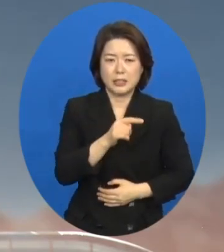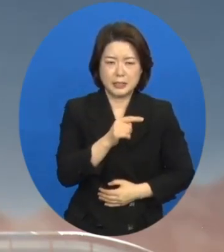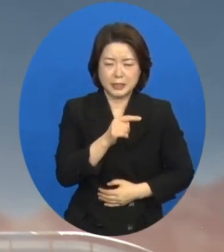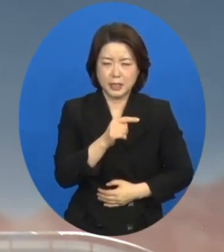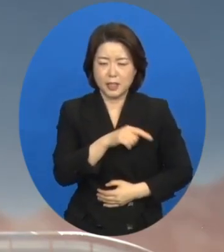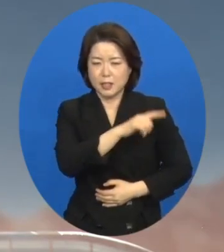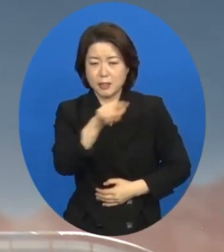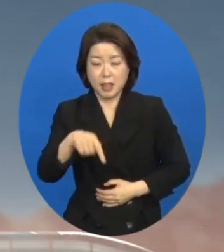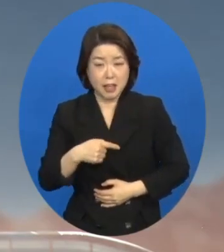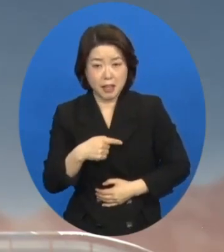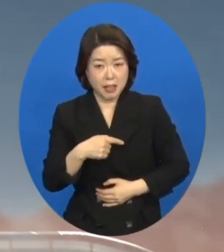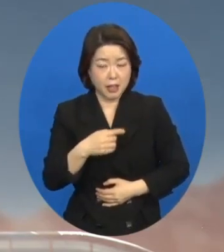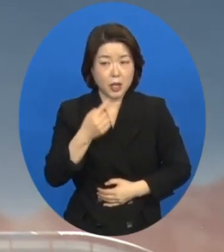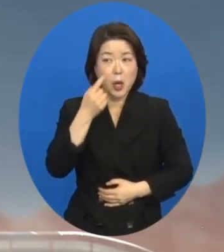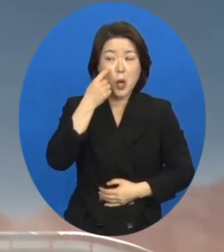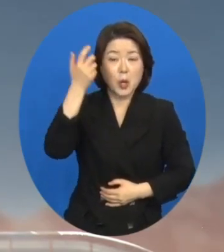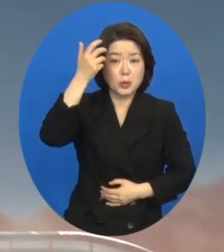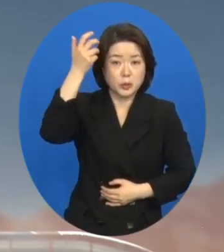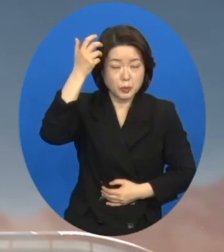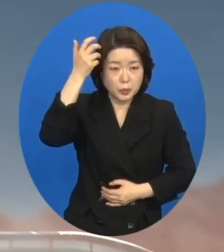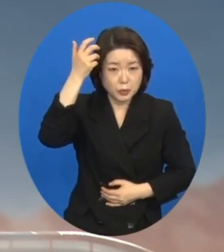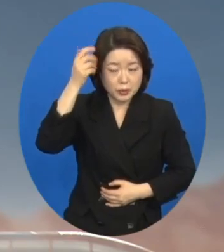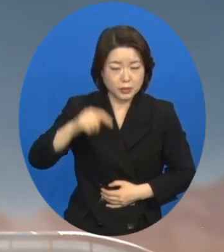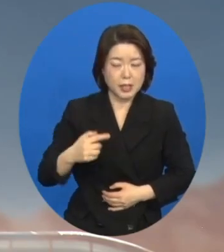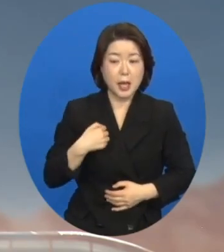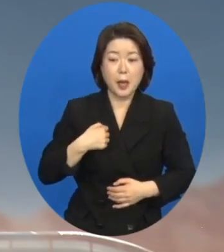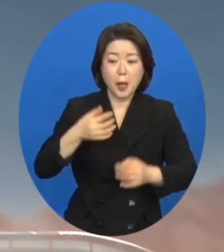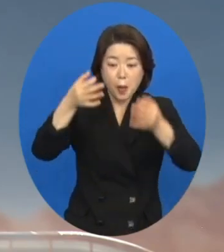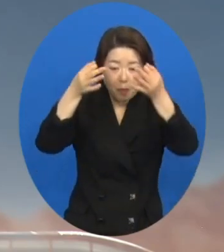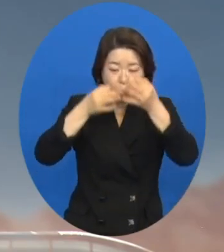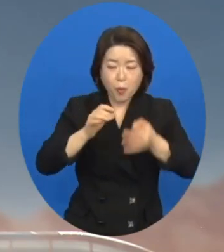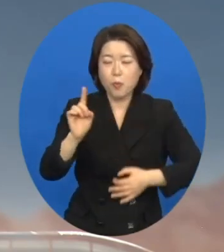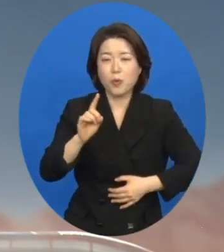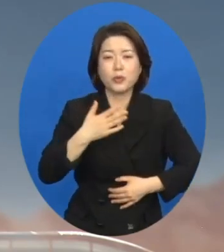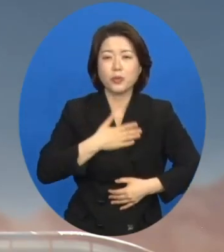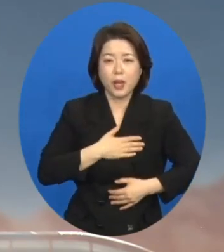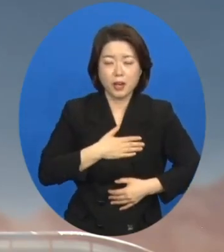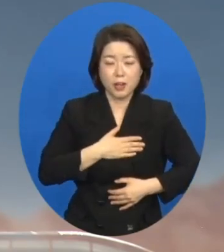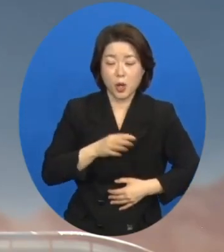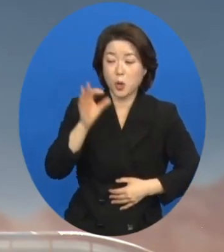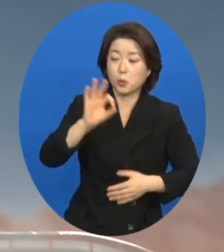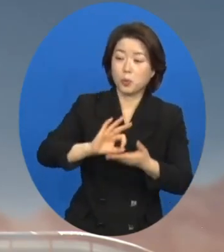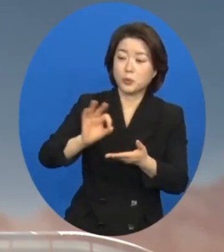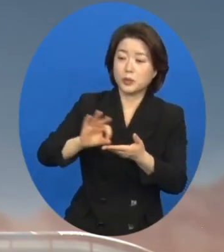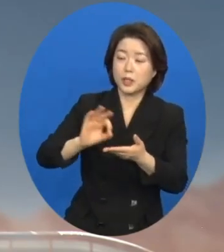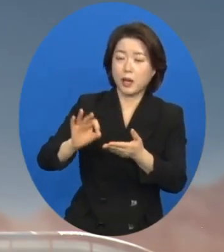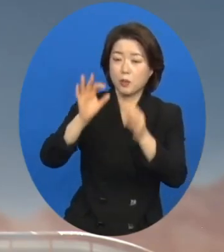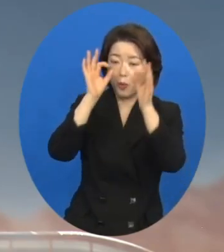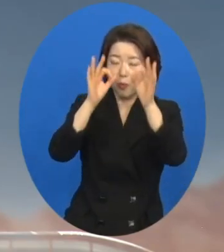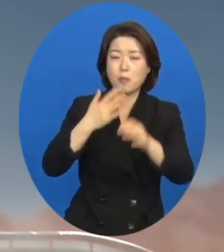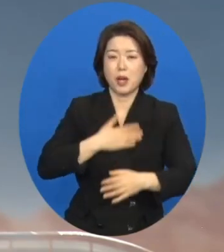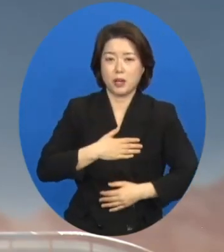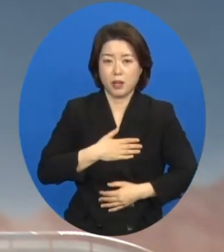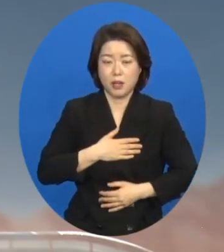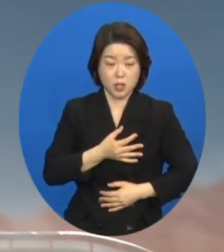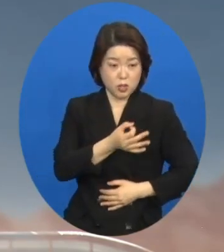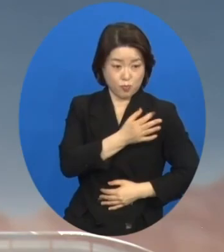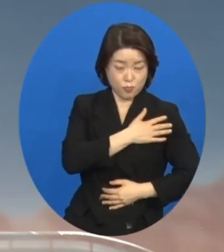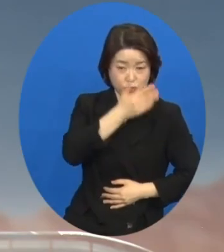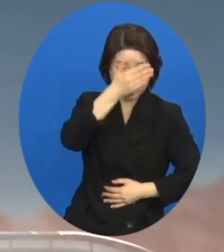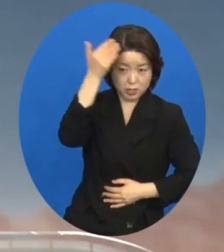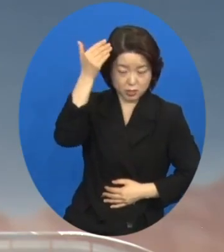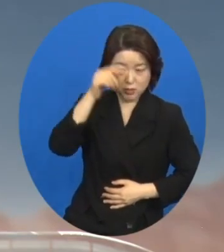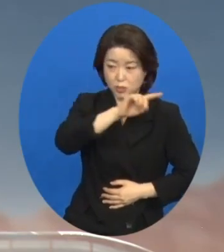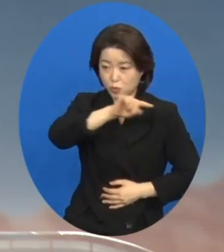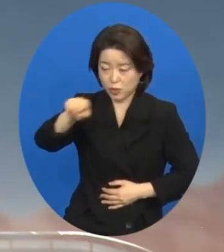수 있을까요? 재정 쓰는 거 보면 압니다. 부자 청년이 예수님께 왔다가 왜 근심하며 떠나갑니까? 나는 돈이